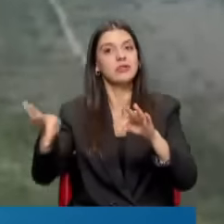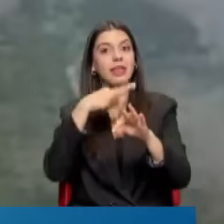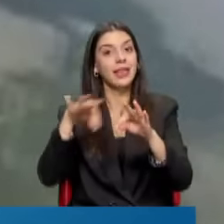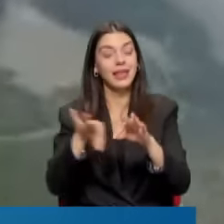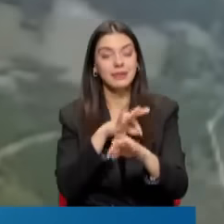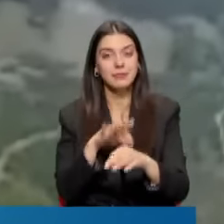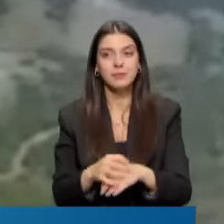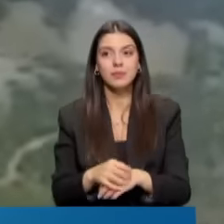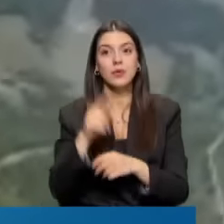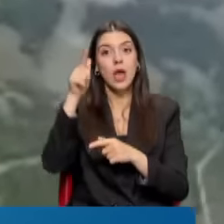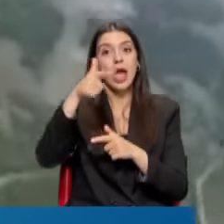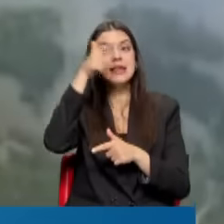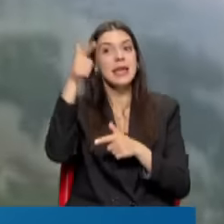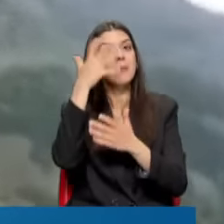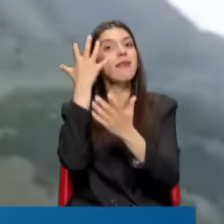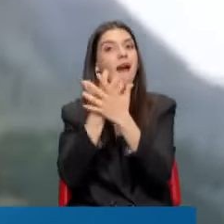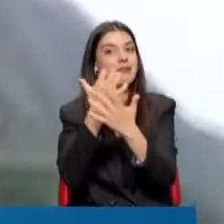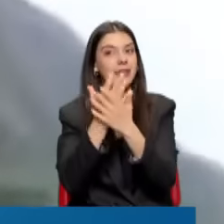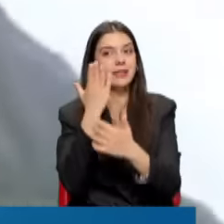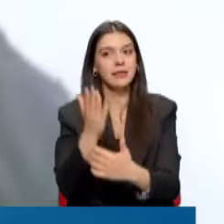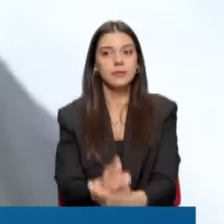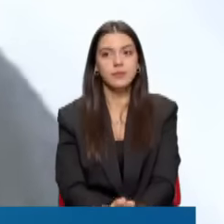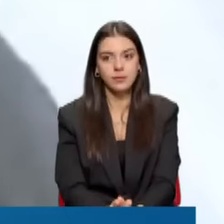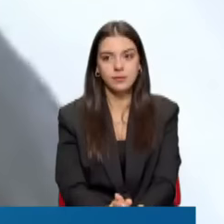paraşütün aksiyon Kamerası da kayıttaydı